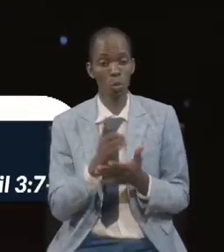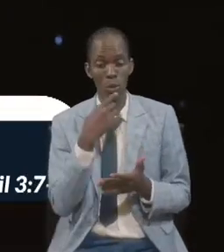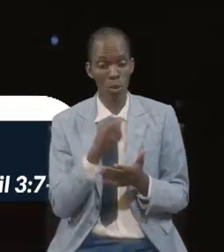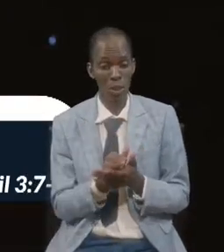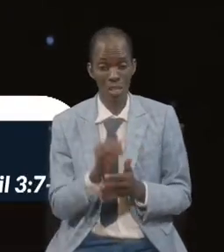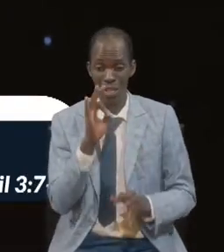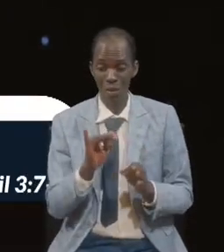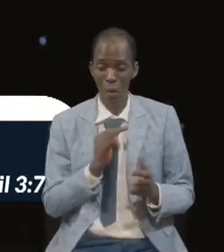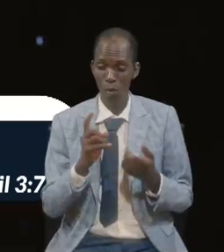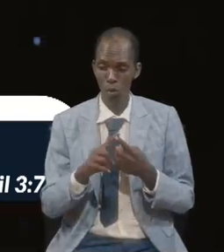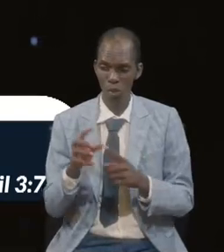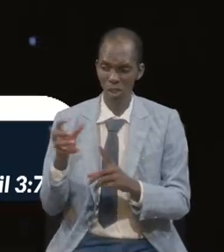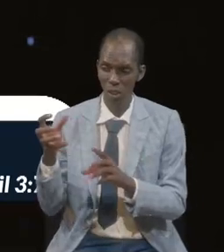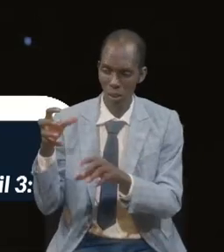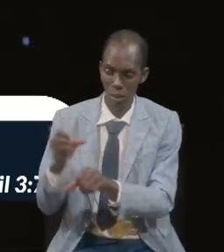avoir l'argent